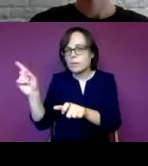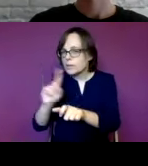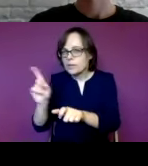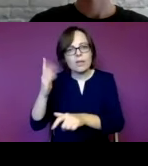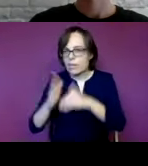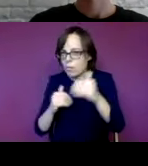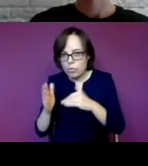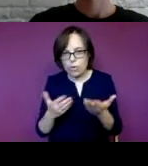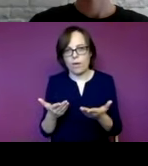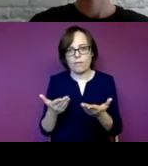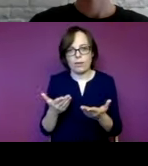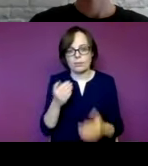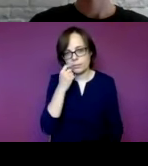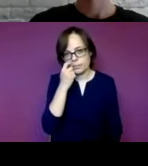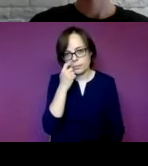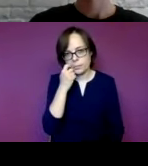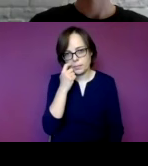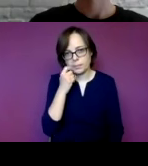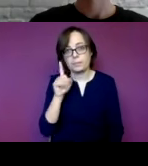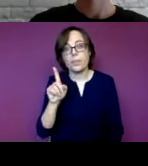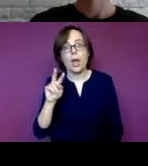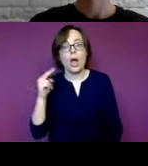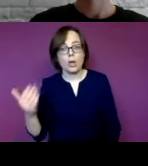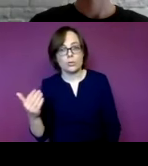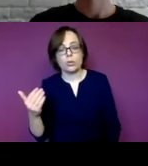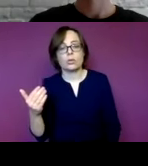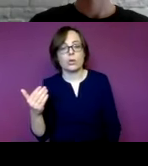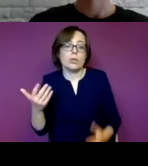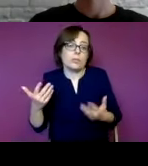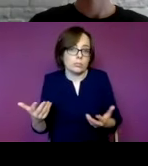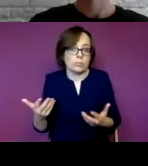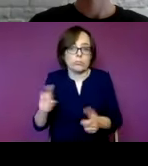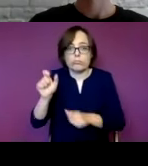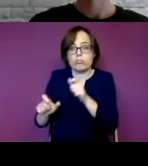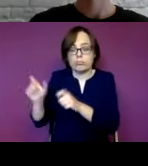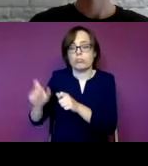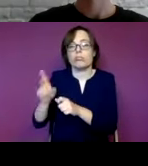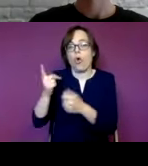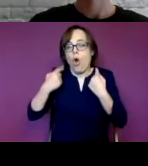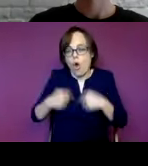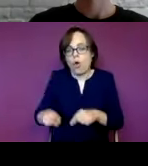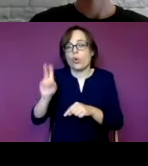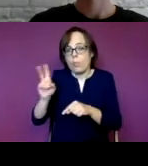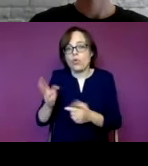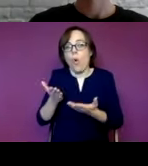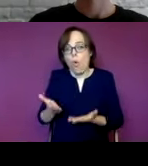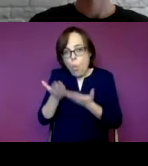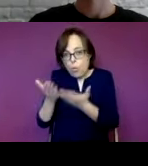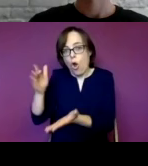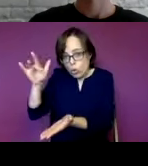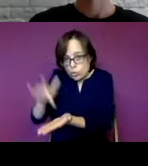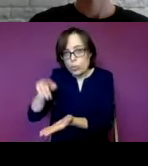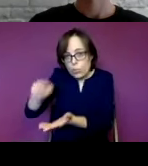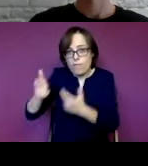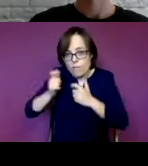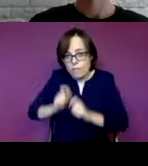budowy. A z drugiej strony są racje producentów i tych osób, które są urodzone na tej